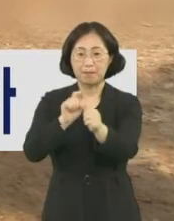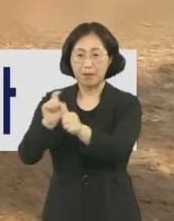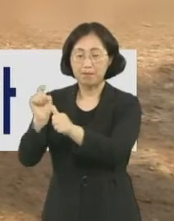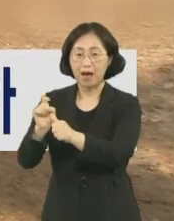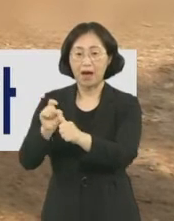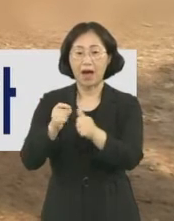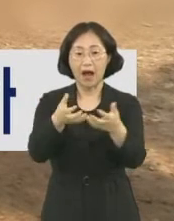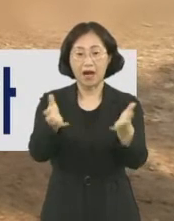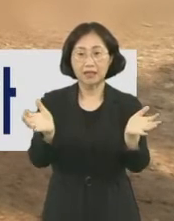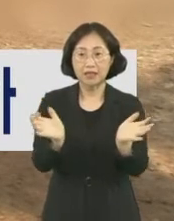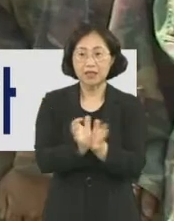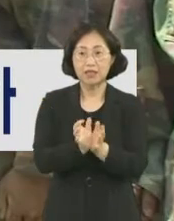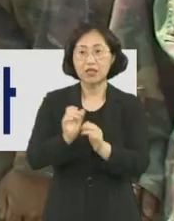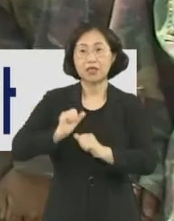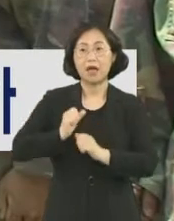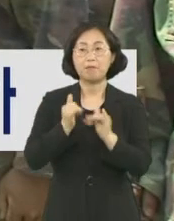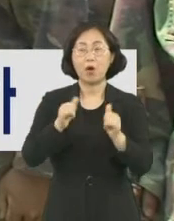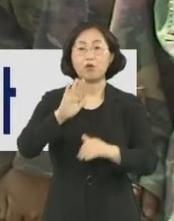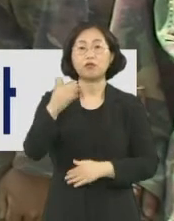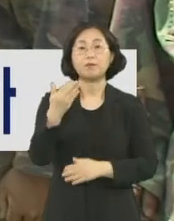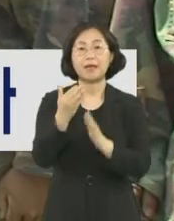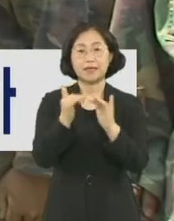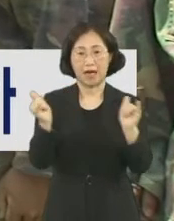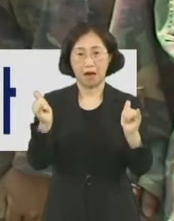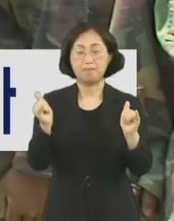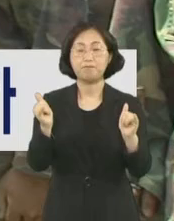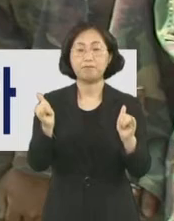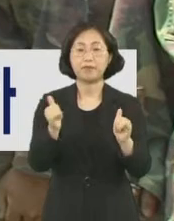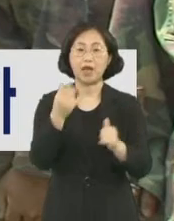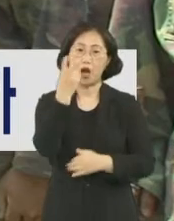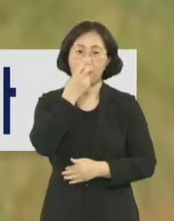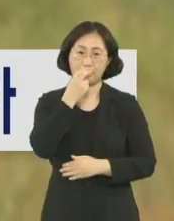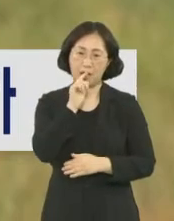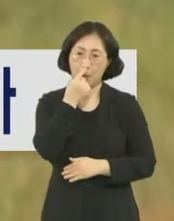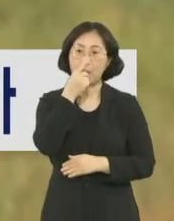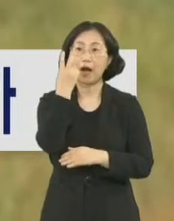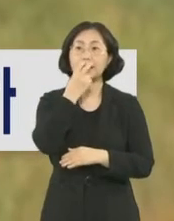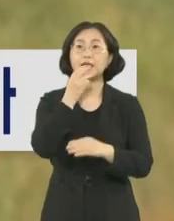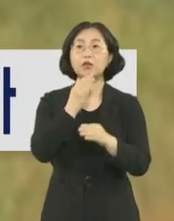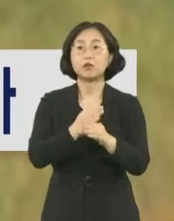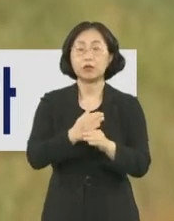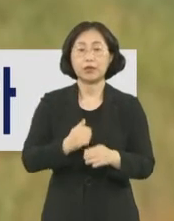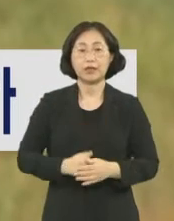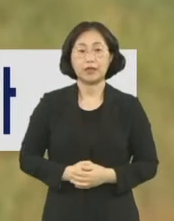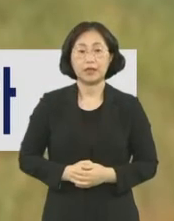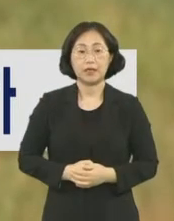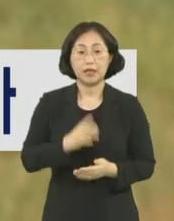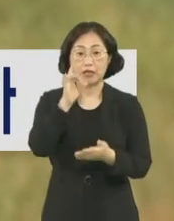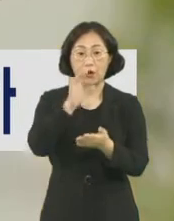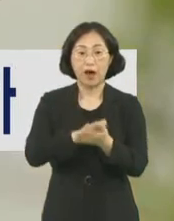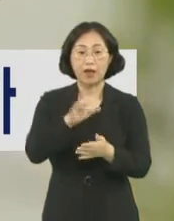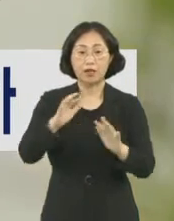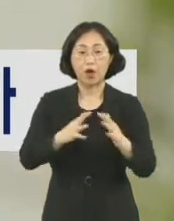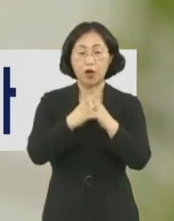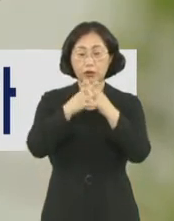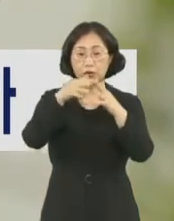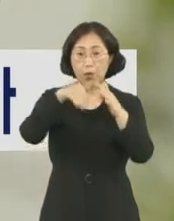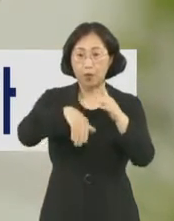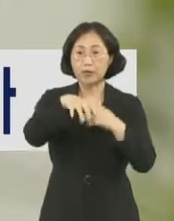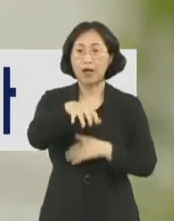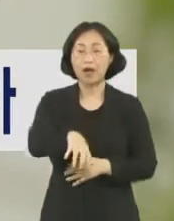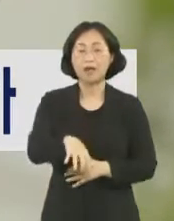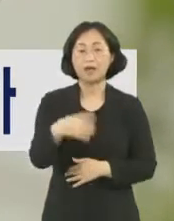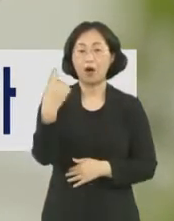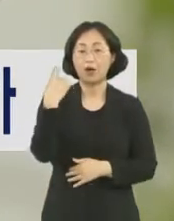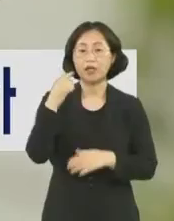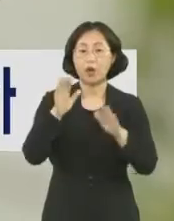같은 교육대 소속 장병 900여 명을 대상으로 검사가 진행되고 있습니다 차나 에서는 건축 공사 현장에서